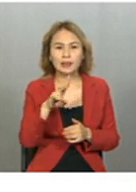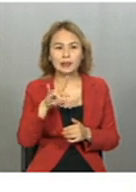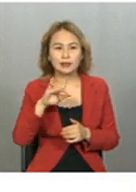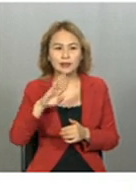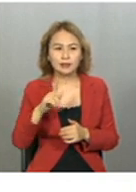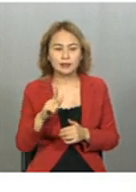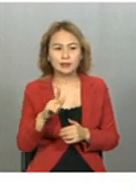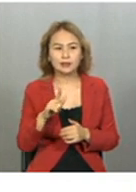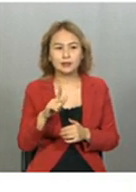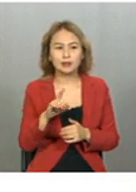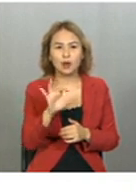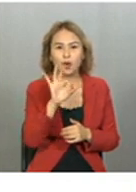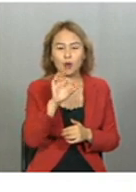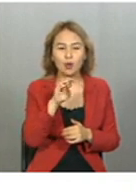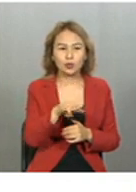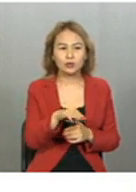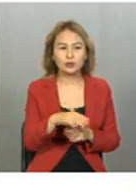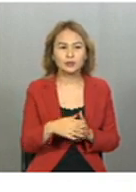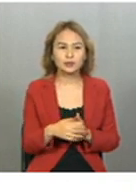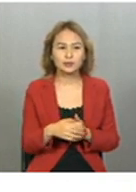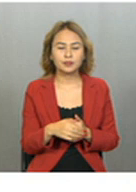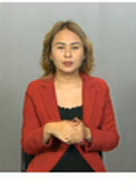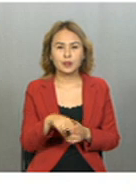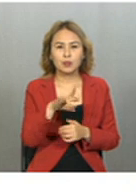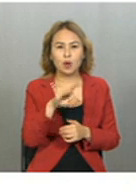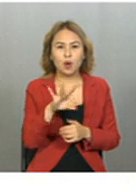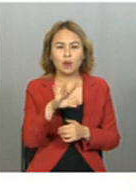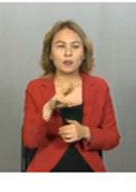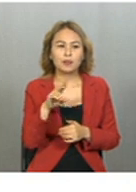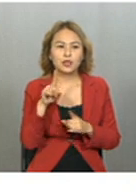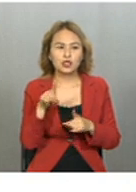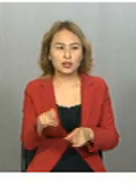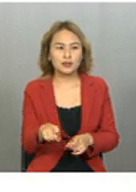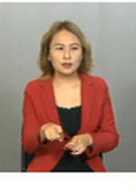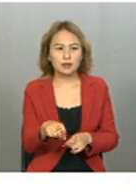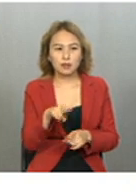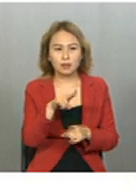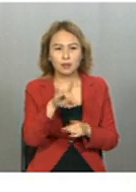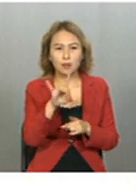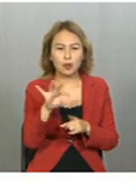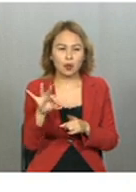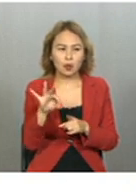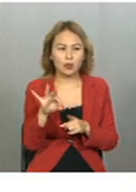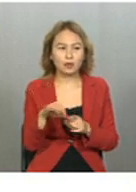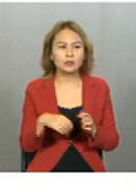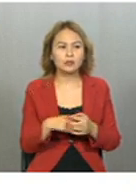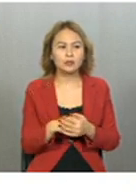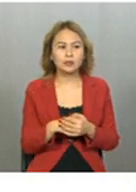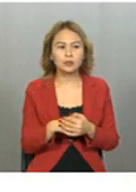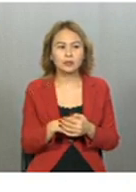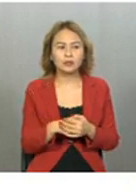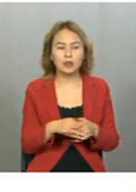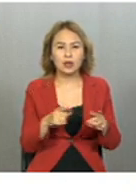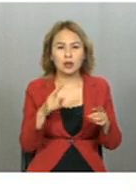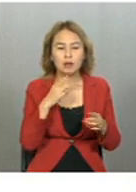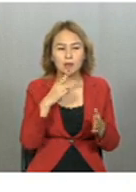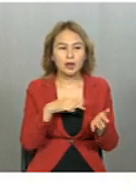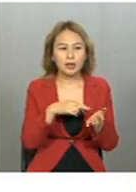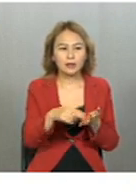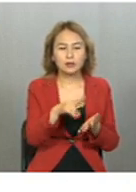Отплыть, приставка «от». Пробежать, приставка «про».